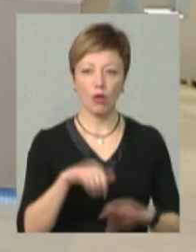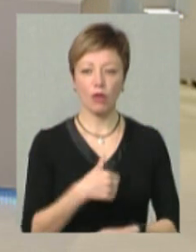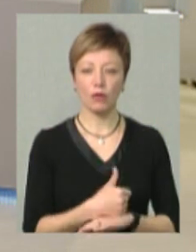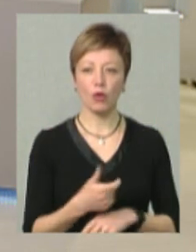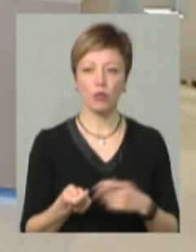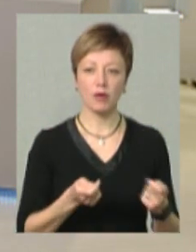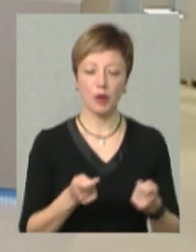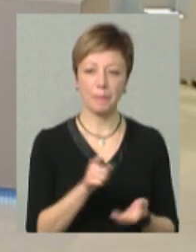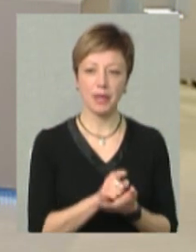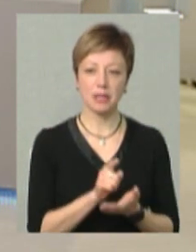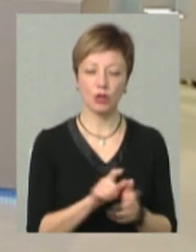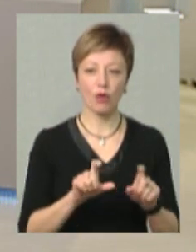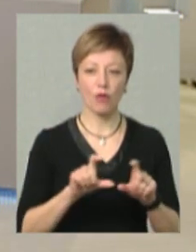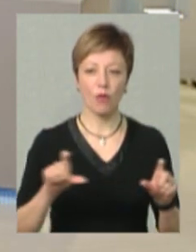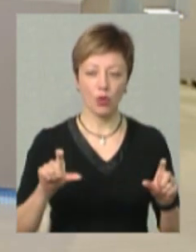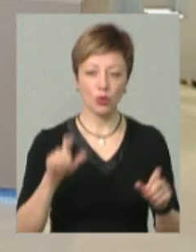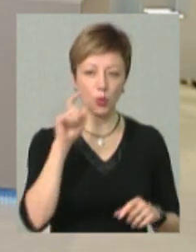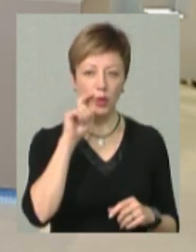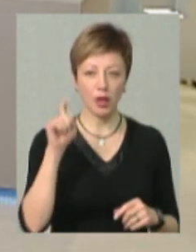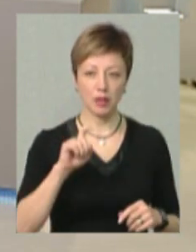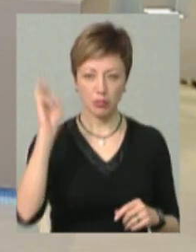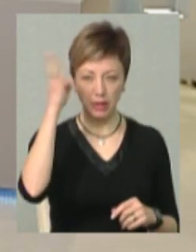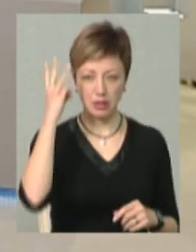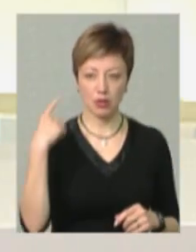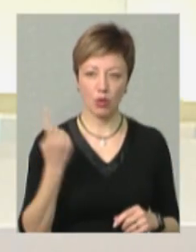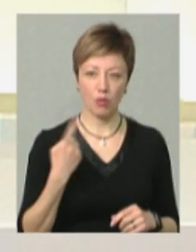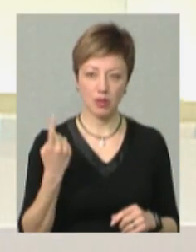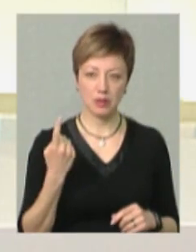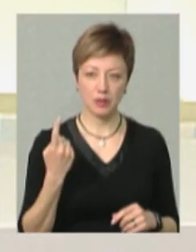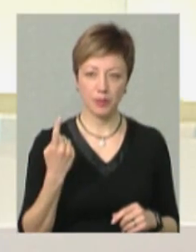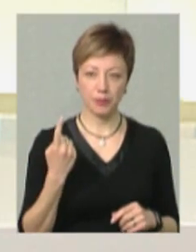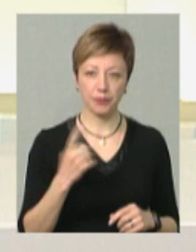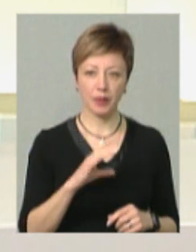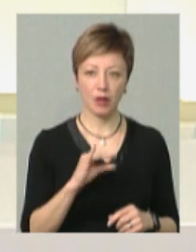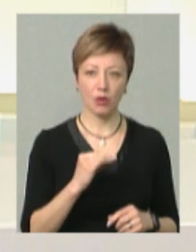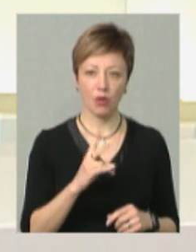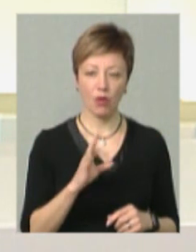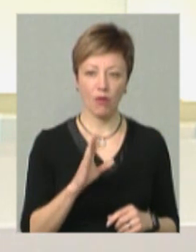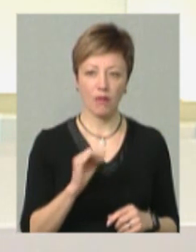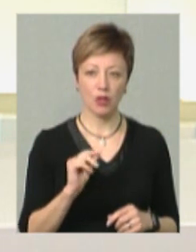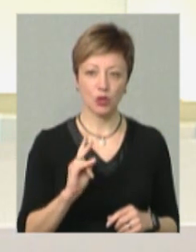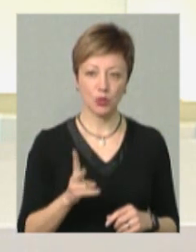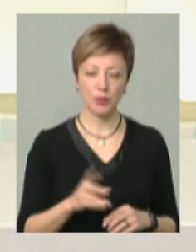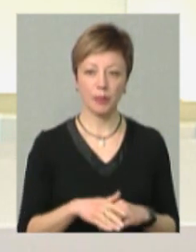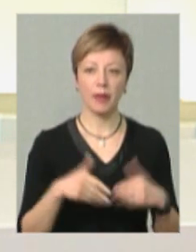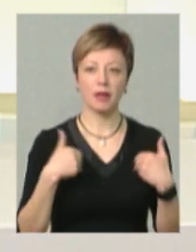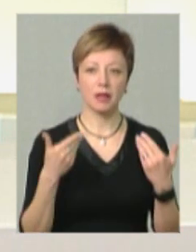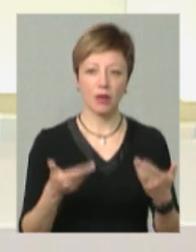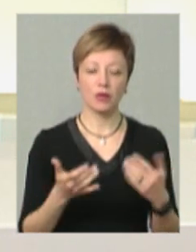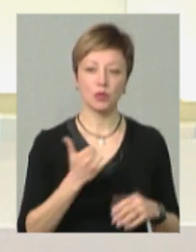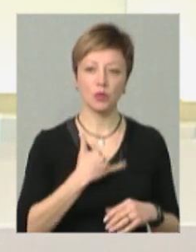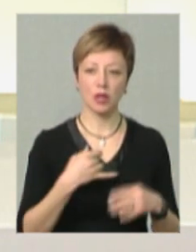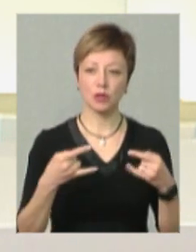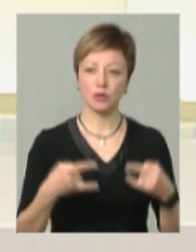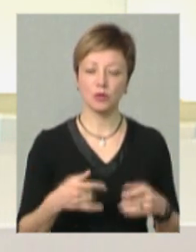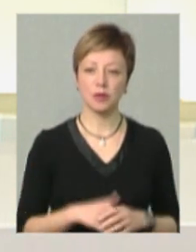головного управління Пенсійного фонду України в Хмельницькій області Юлією Ковальчук. Вітаю вас в нашій студії,